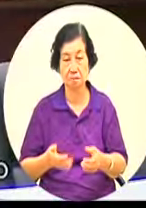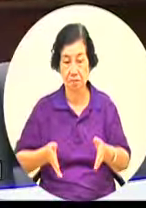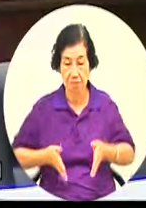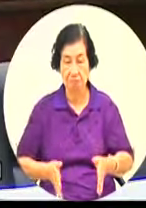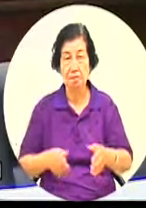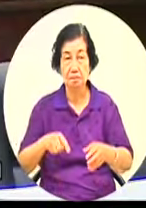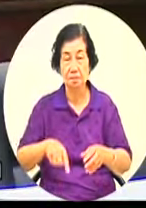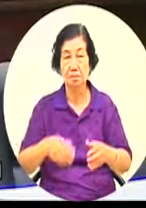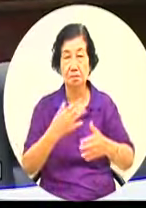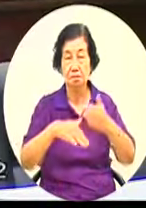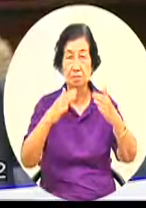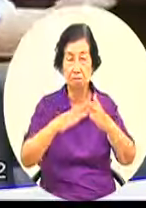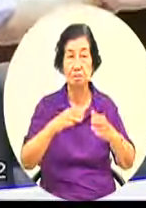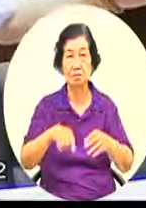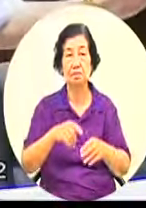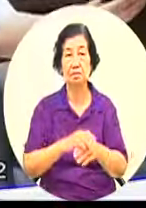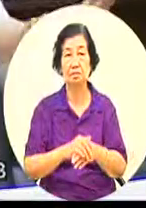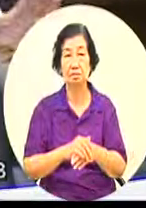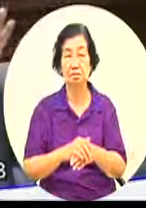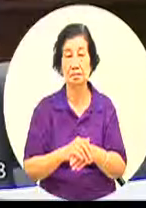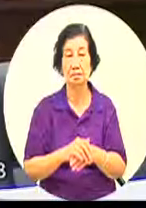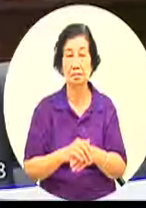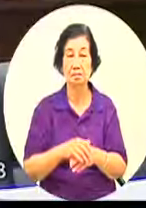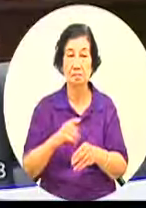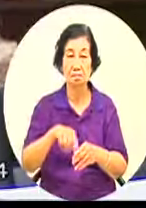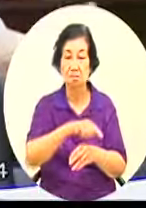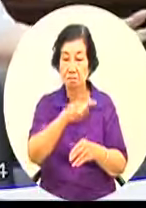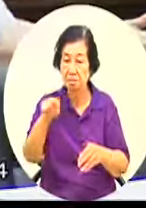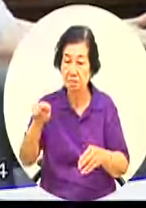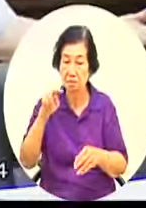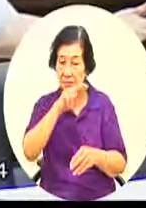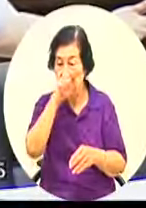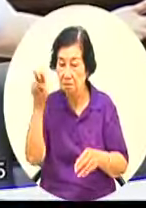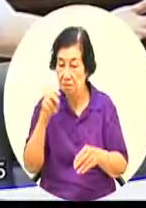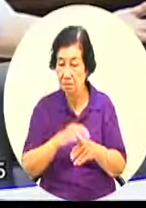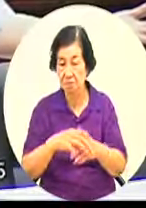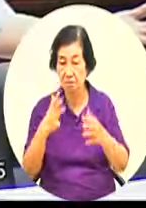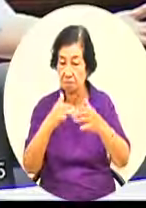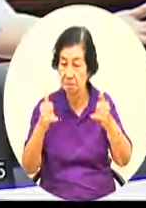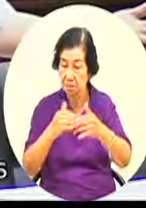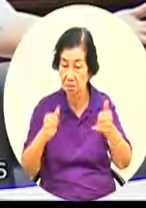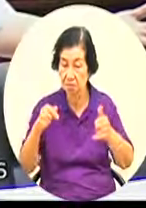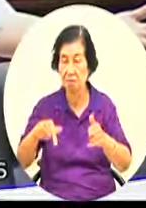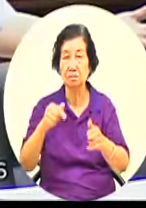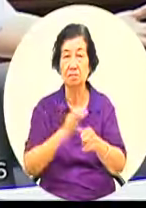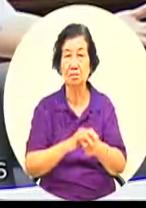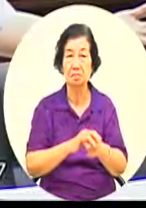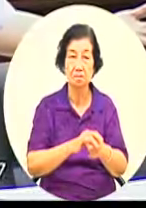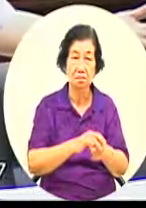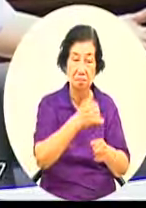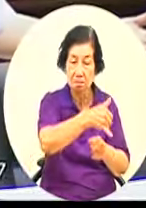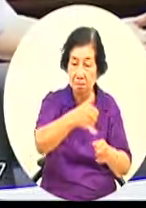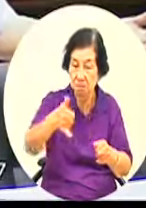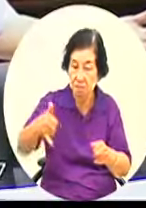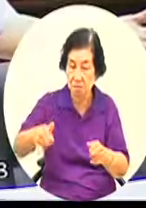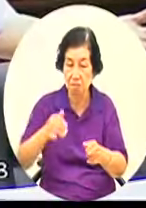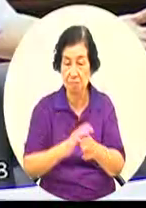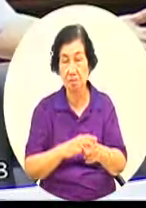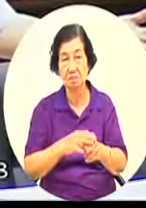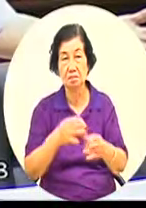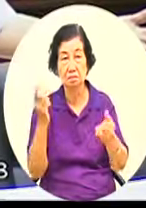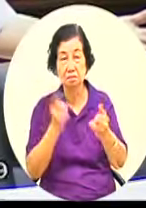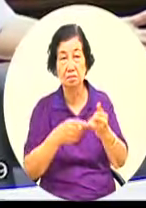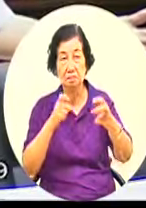察都细喷喷去打工，这打工跟他的原来的语文都没有关系，非常的可